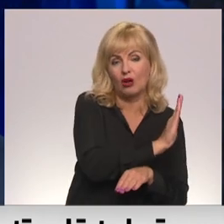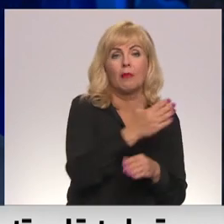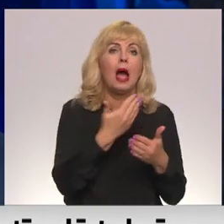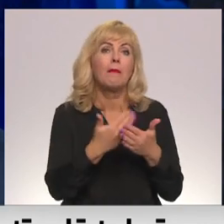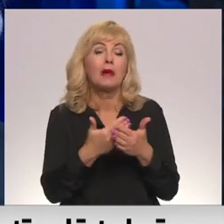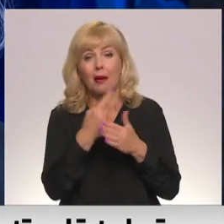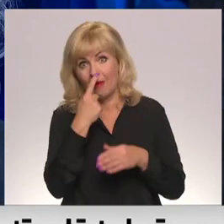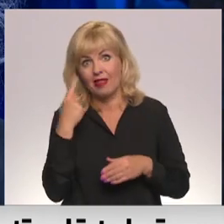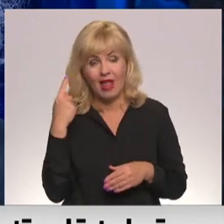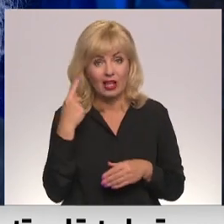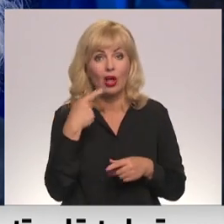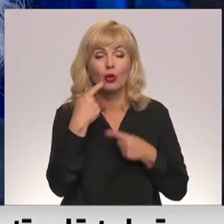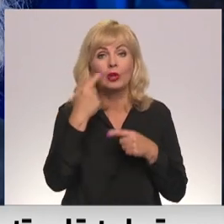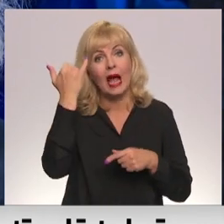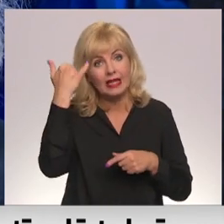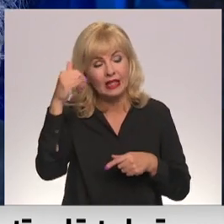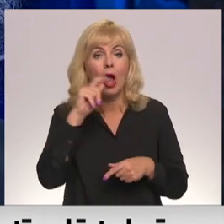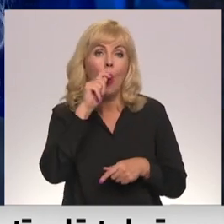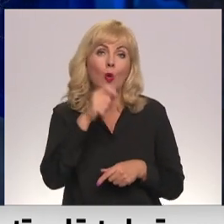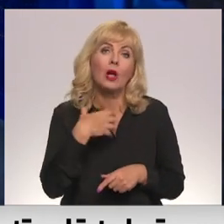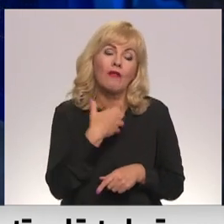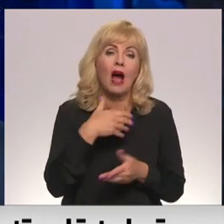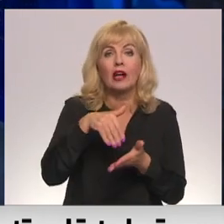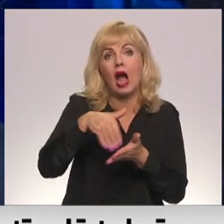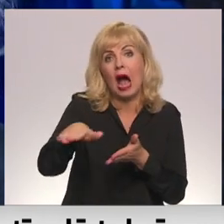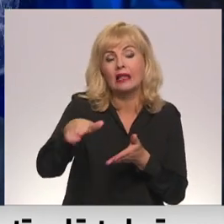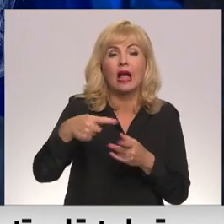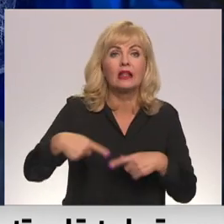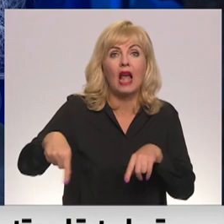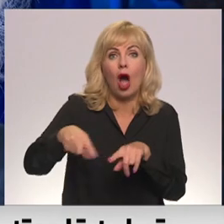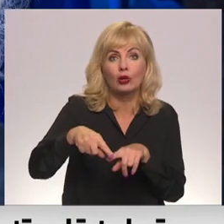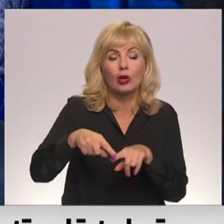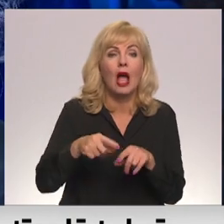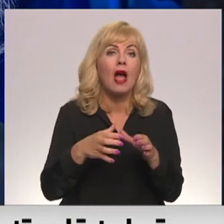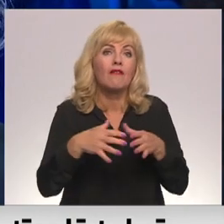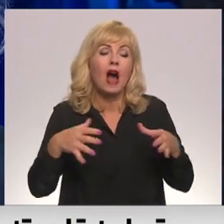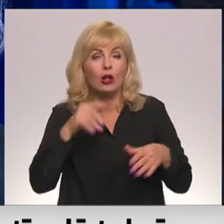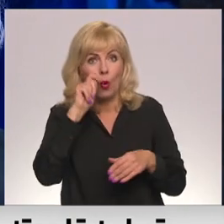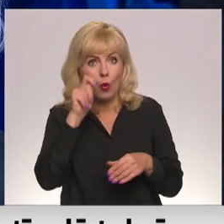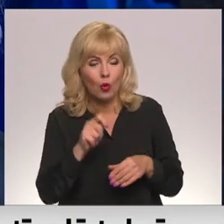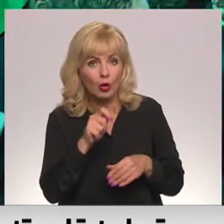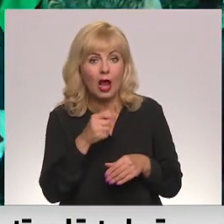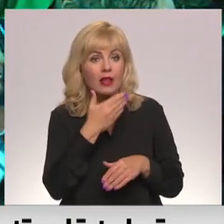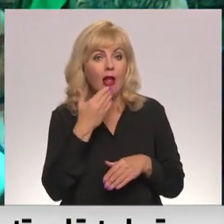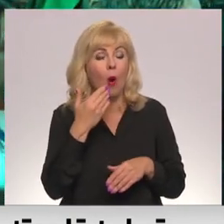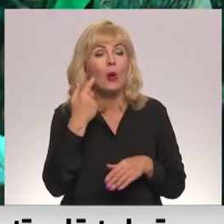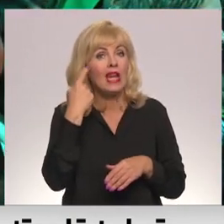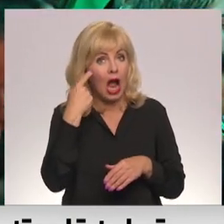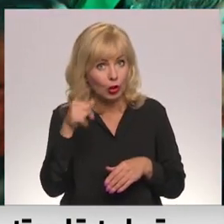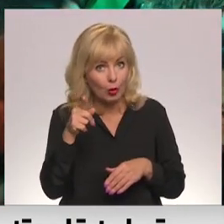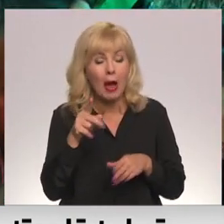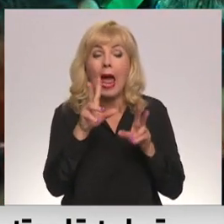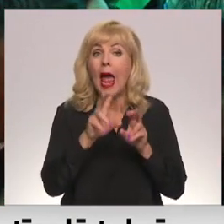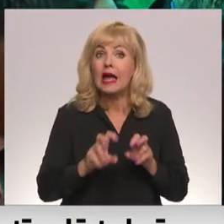Piemēram, kā nesenās runas par ideju, ka Ukrainai vajadzētu atteikties no teritorijām, kas vairumam ukraiņu ir neiedomājami. Eksperti vērtē,